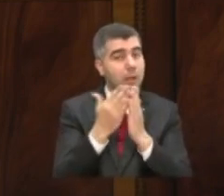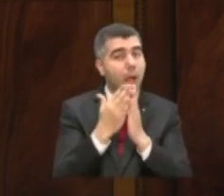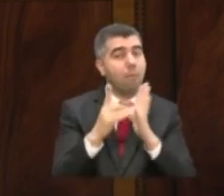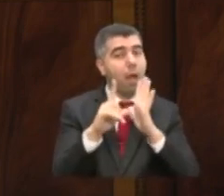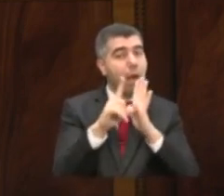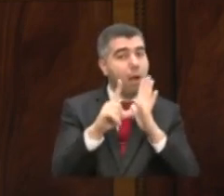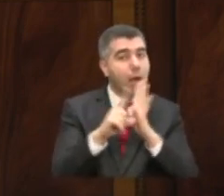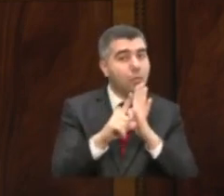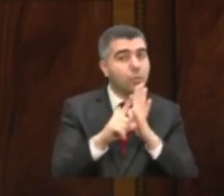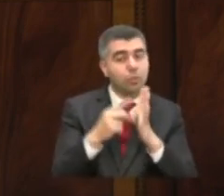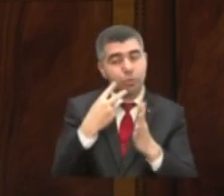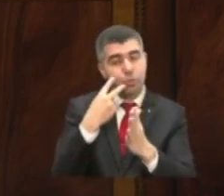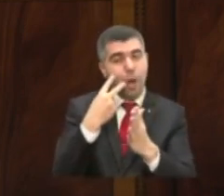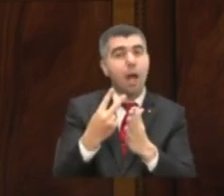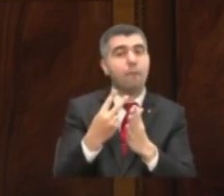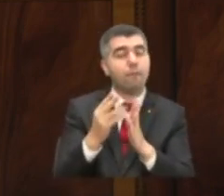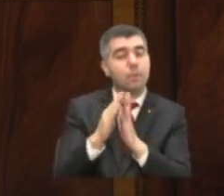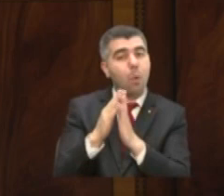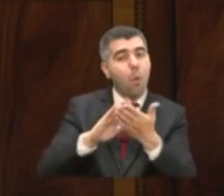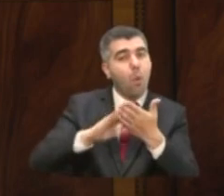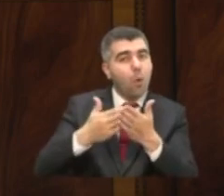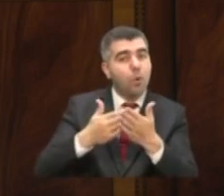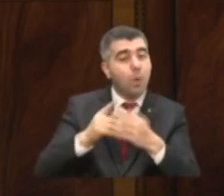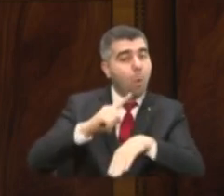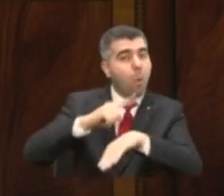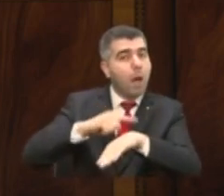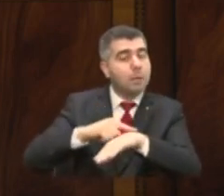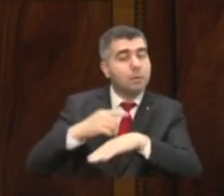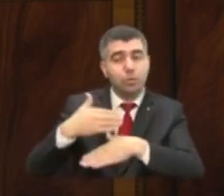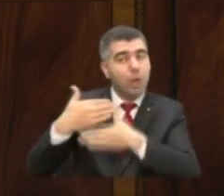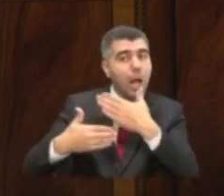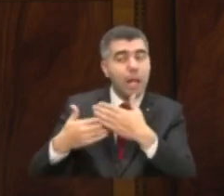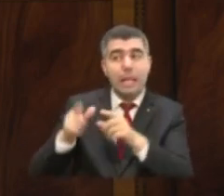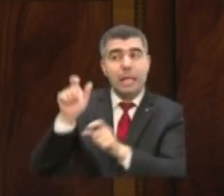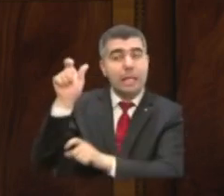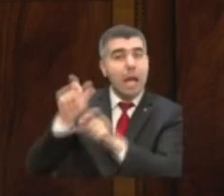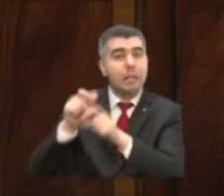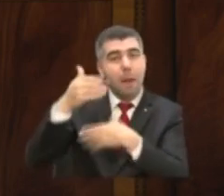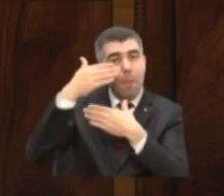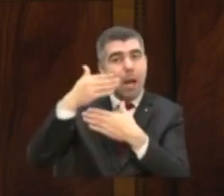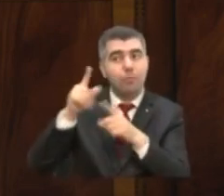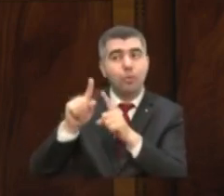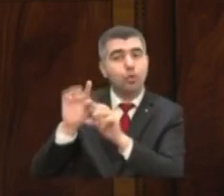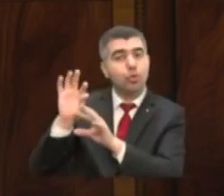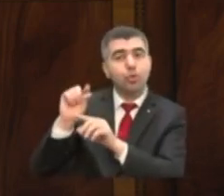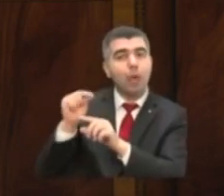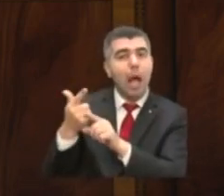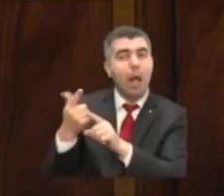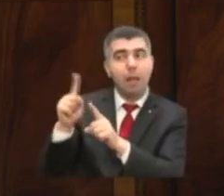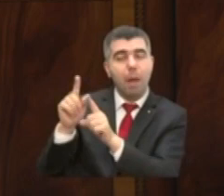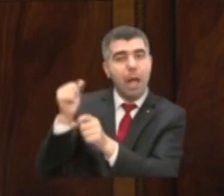يجيب لي المشروع ديالو في شحال ديال الوقت غادي ينزلجو، شحال ديال العمال غادي يشغل، ويعطيني ضمانه بنكيه ان كوسيو